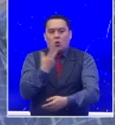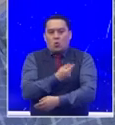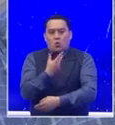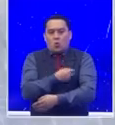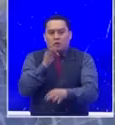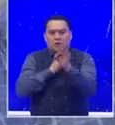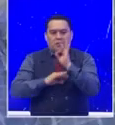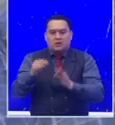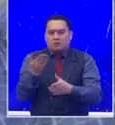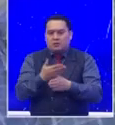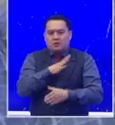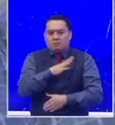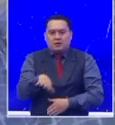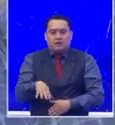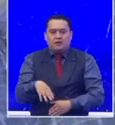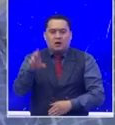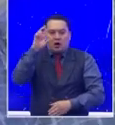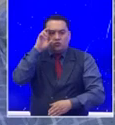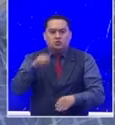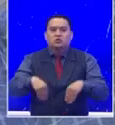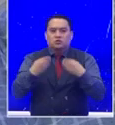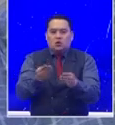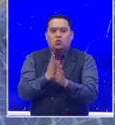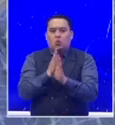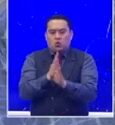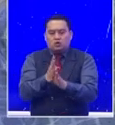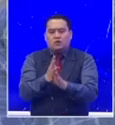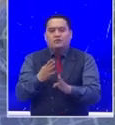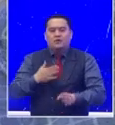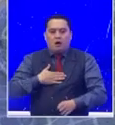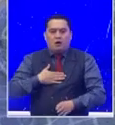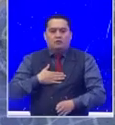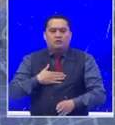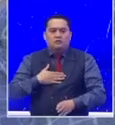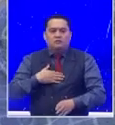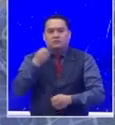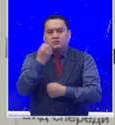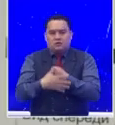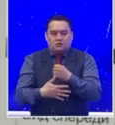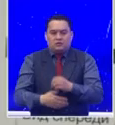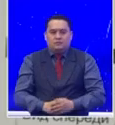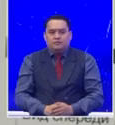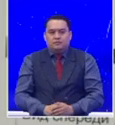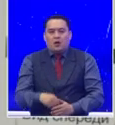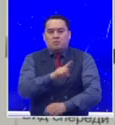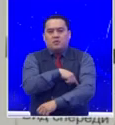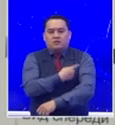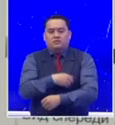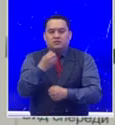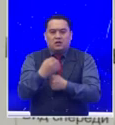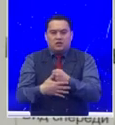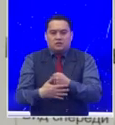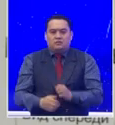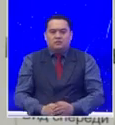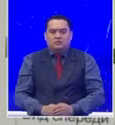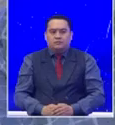помогали. Хорошо государство квоту дает. По квоте попал сюда в центр, в этот медицинский центр.